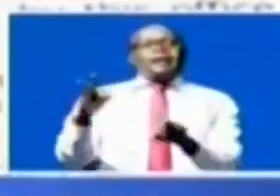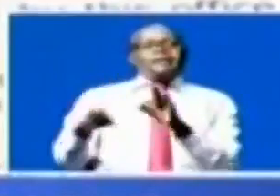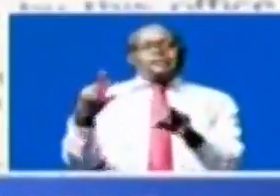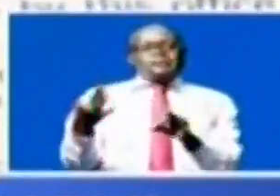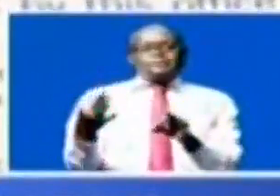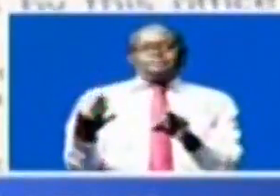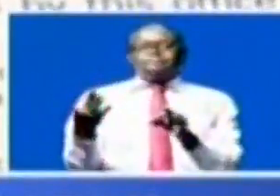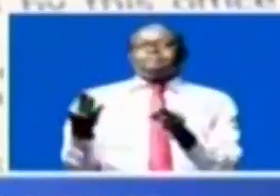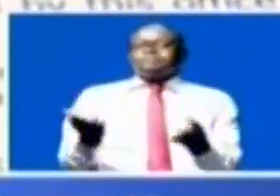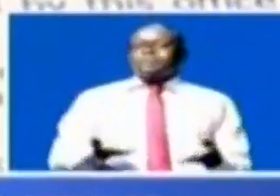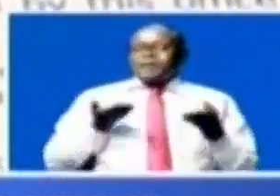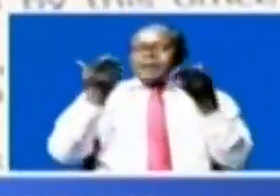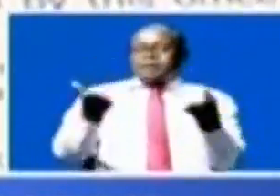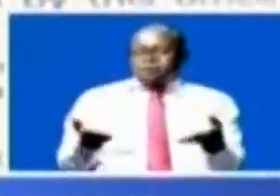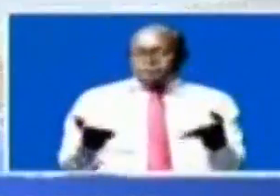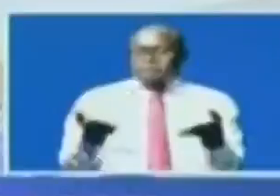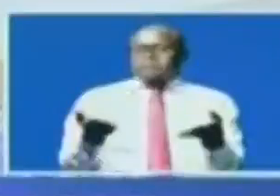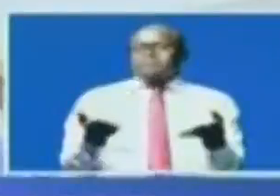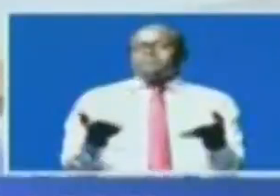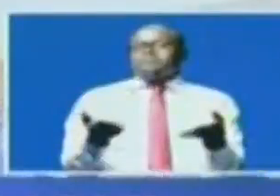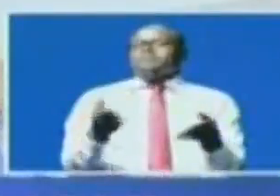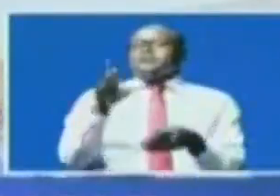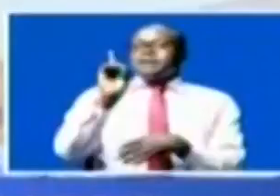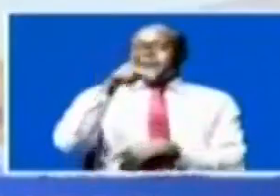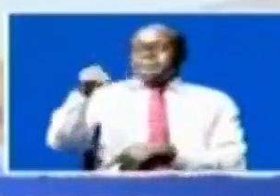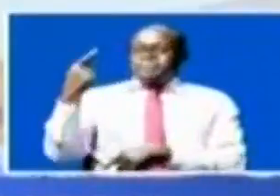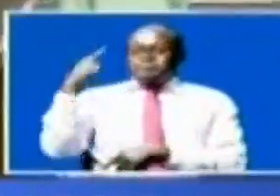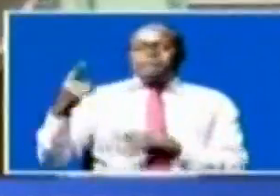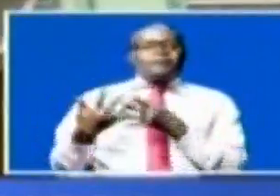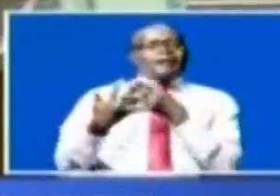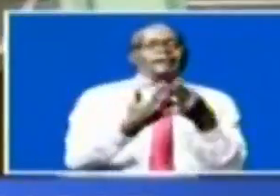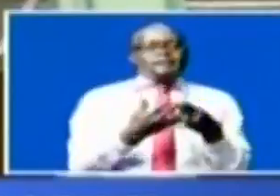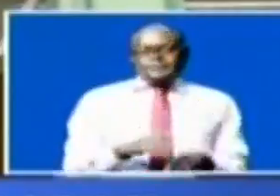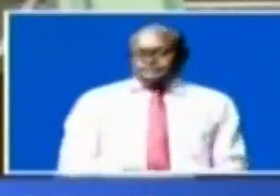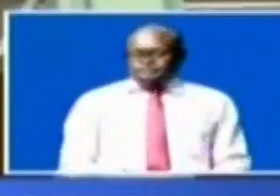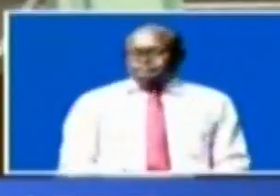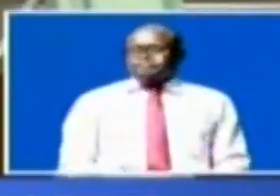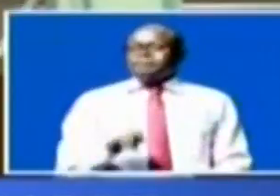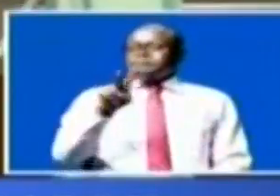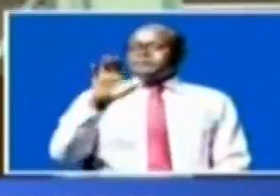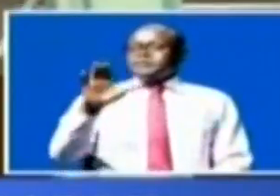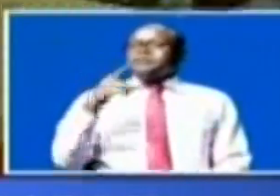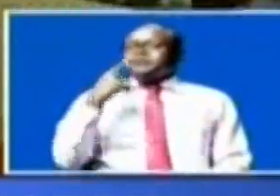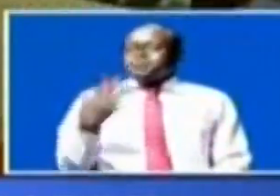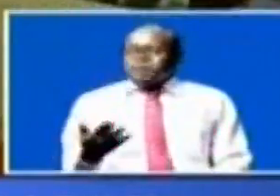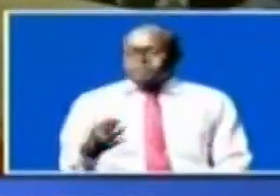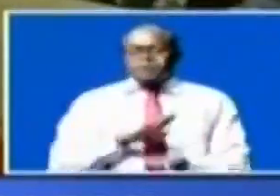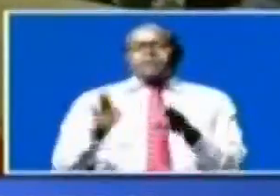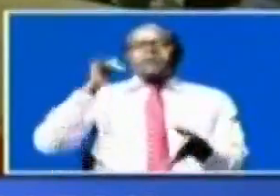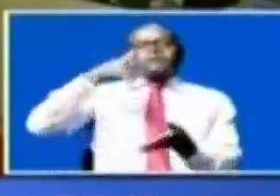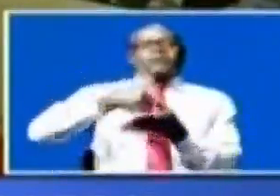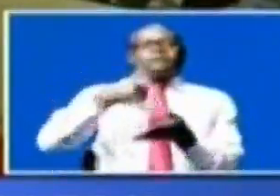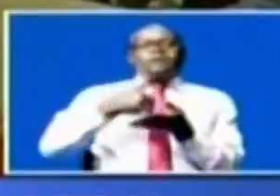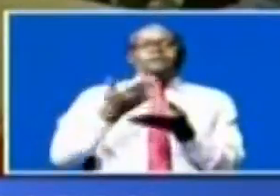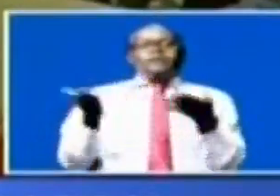and handover to DPP for prosecution. Kwa upande wake, naibu wa chansela amekanusha kuhusika na ubatilifu